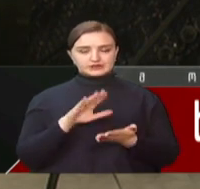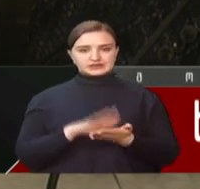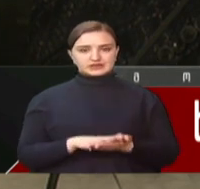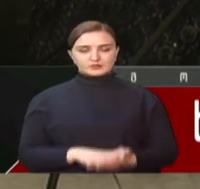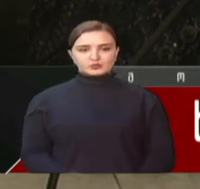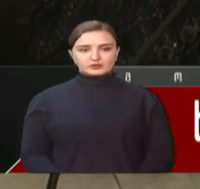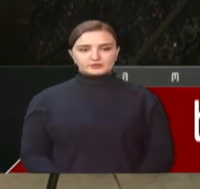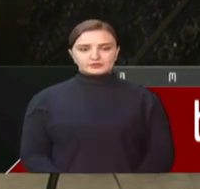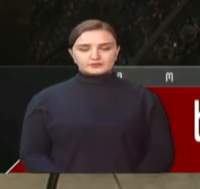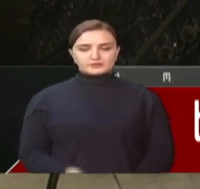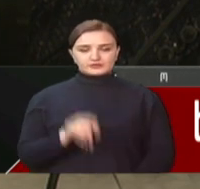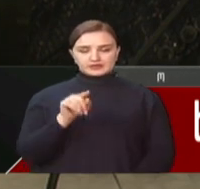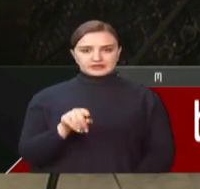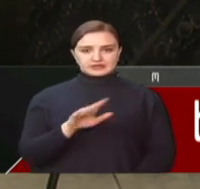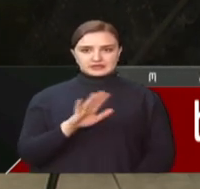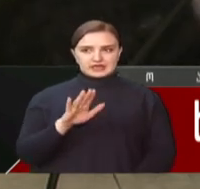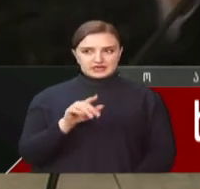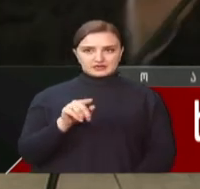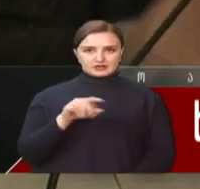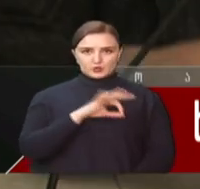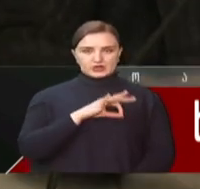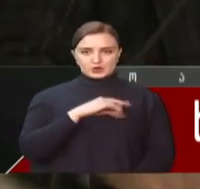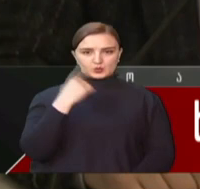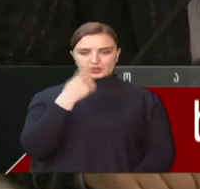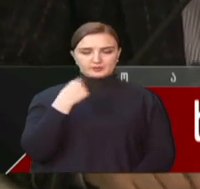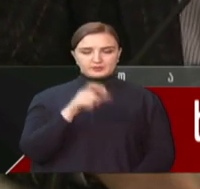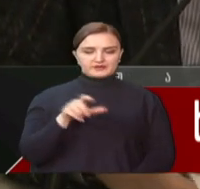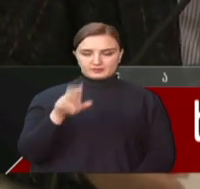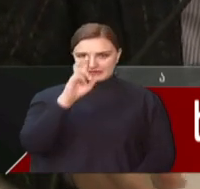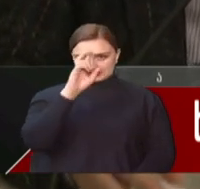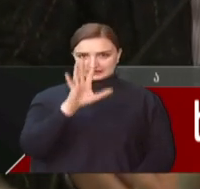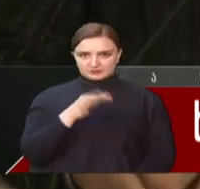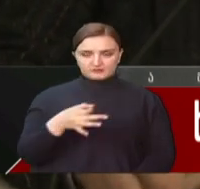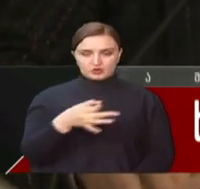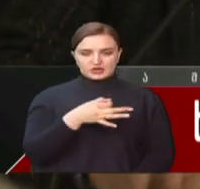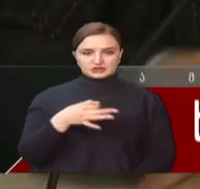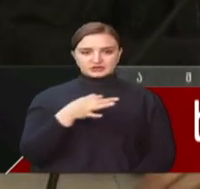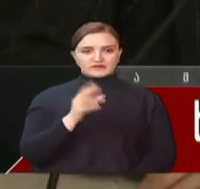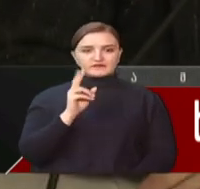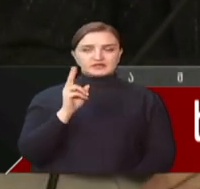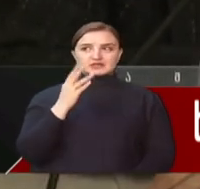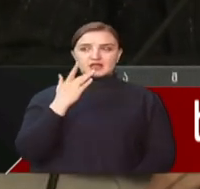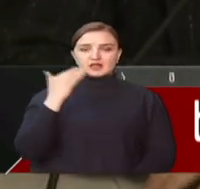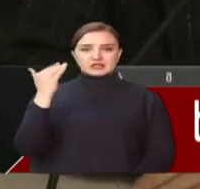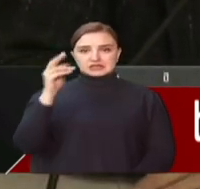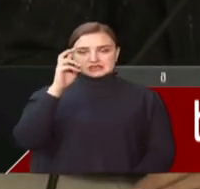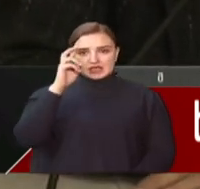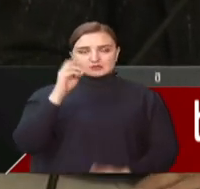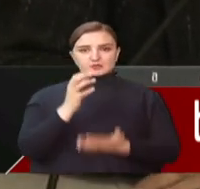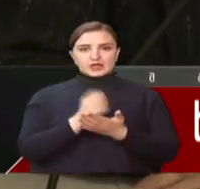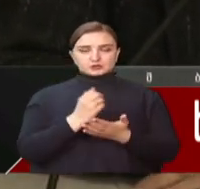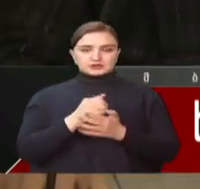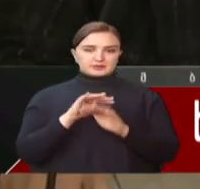რეგისტრირებული ის არასამეწარმეო იურიდიული პირები, ანუ არასამთავრობები, რომლებიც უცხო ქვეყნის სახელმწიფო